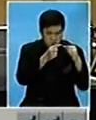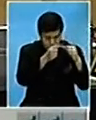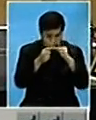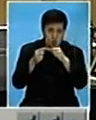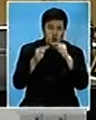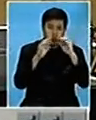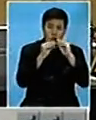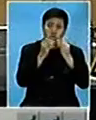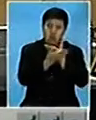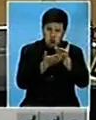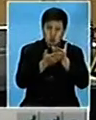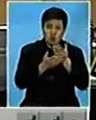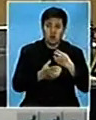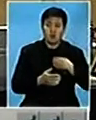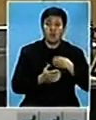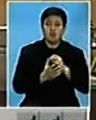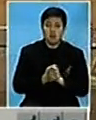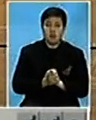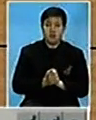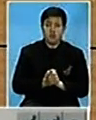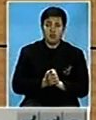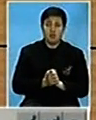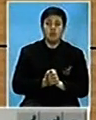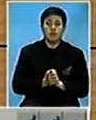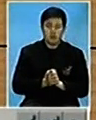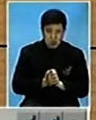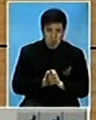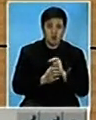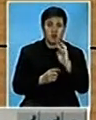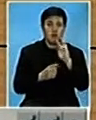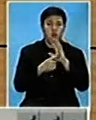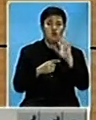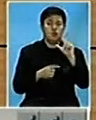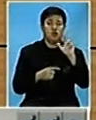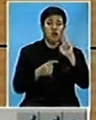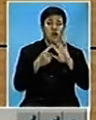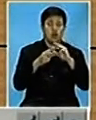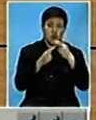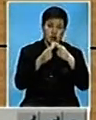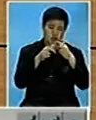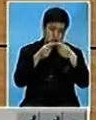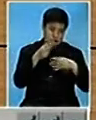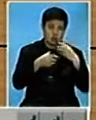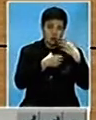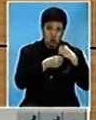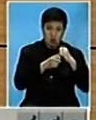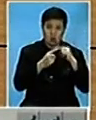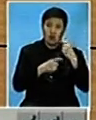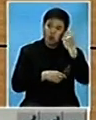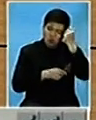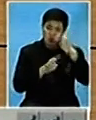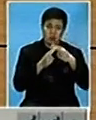ที่เราประหารือกันดีกว่า ครับผมวัชระไปทองบัญชีรายชื่อประชาธิปัตย์และผมก็เข้าใจท่านสุนัยจุลพงศธ